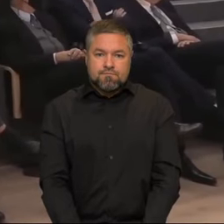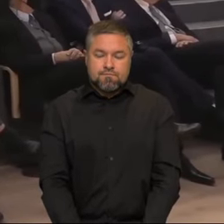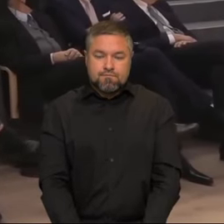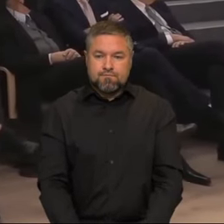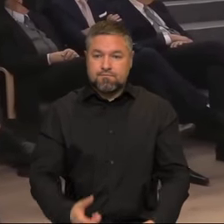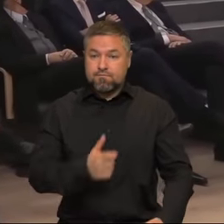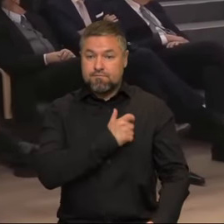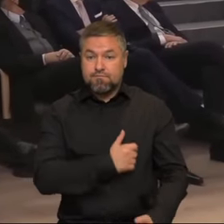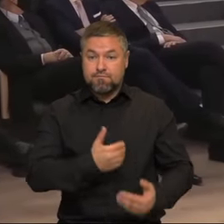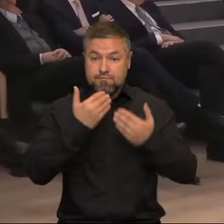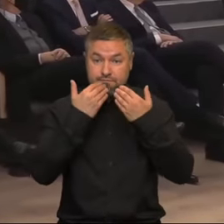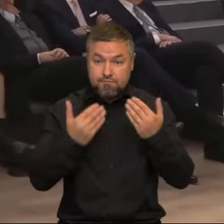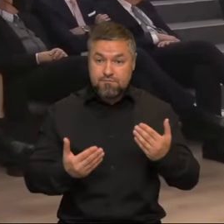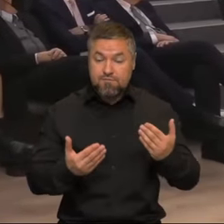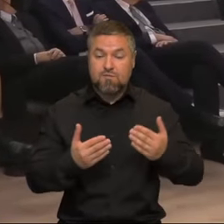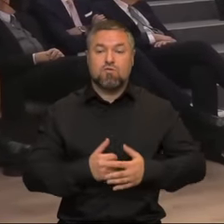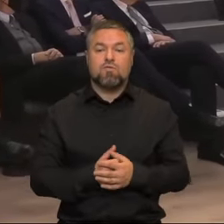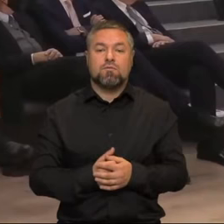Serdecznie panu dziękuję.